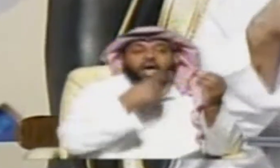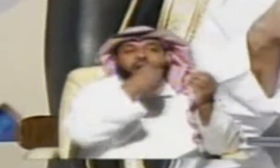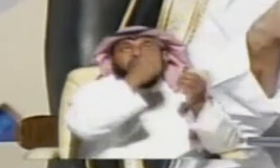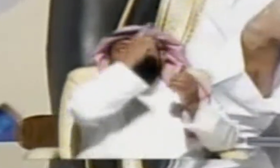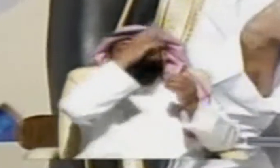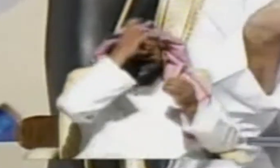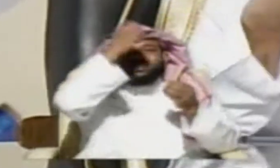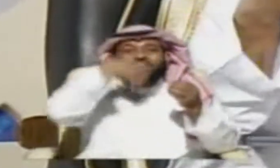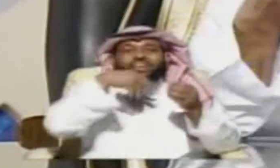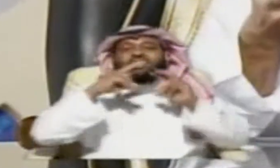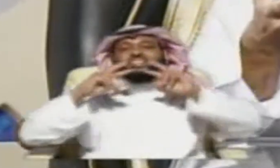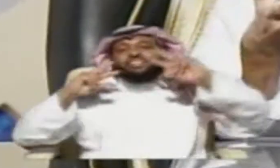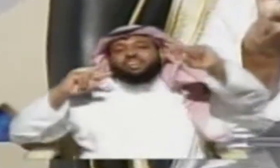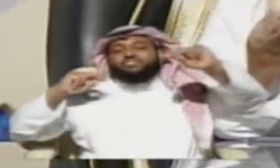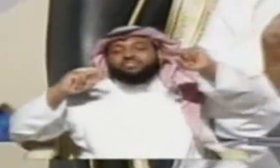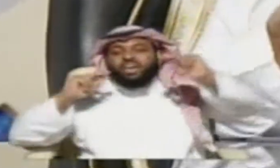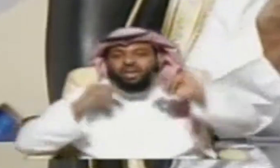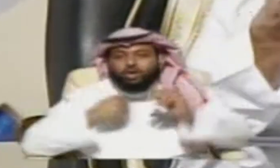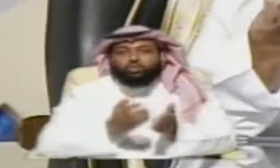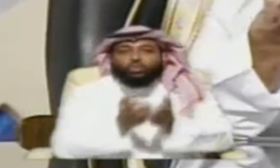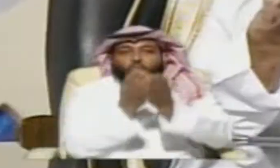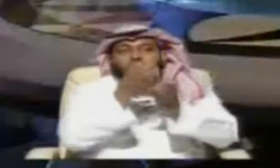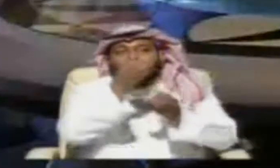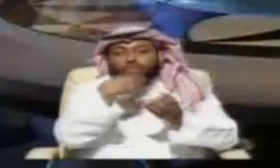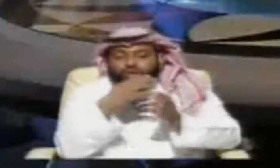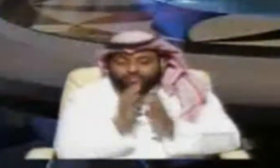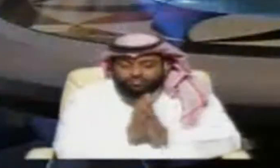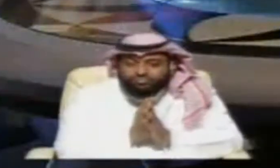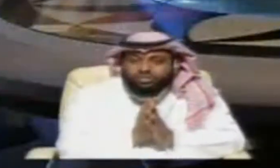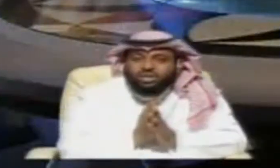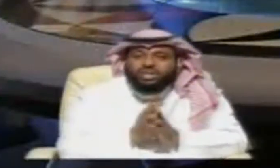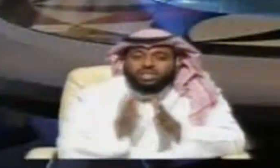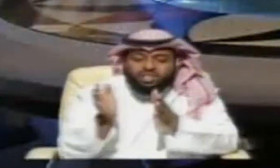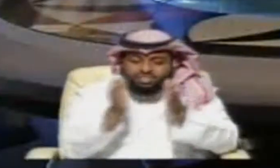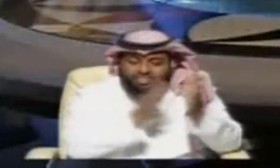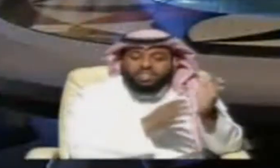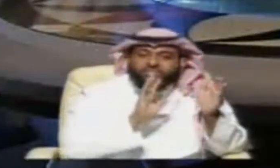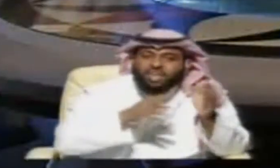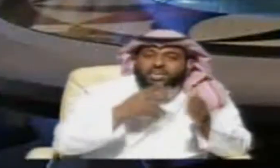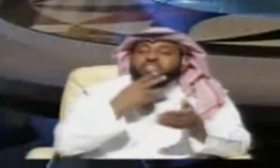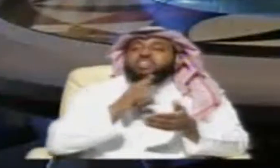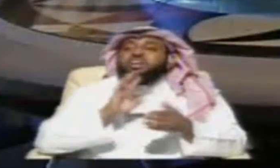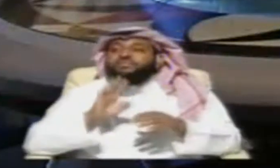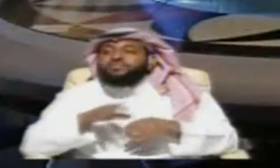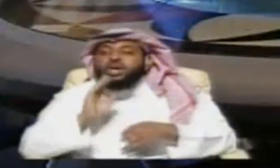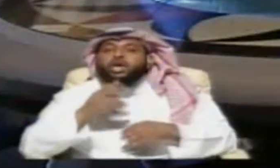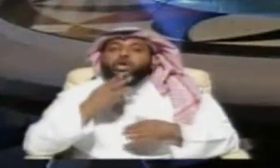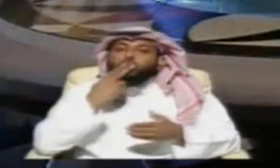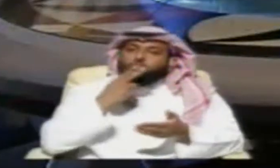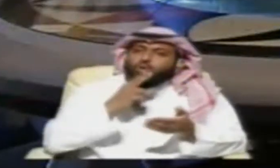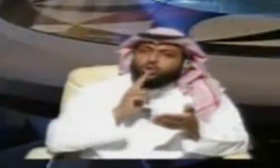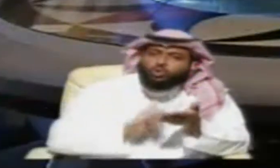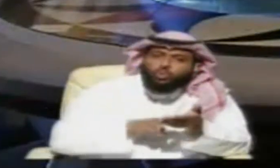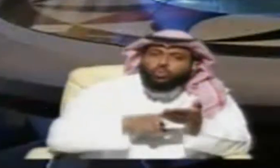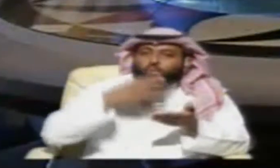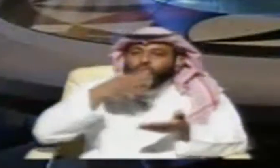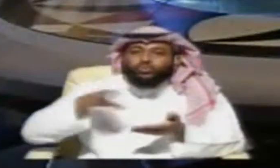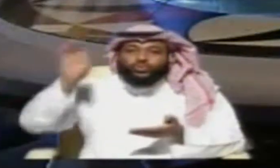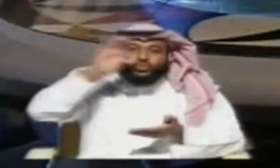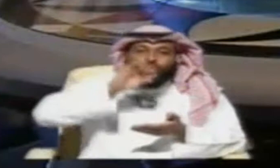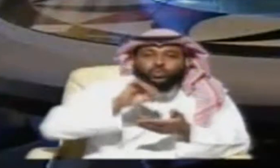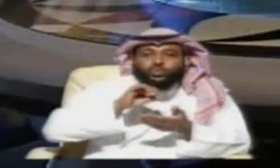ذلك. نعم. أيضا تحريك هذه القضية في الإعلام، في أدوات التواصل الاجتماعي، تويتر، واتساب،